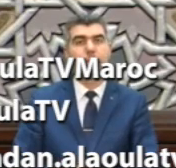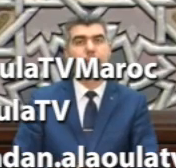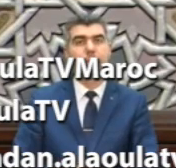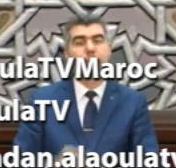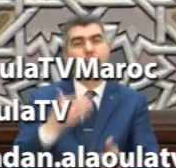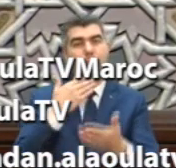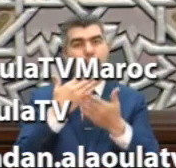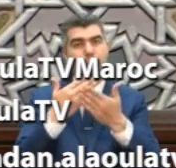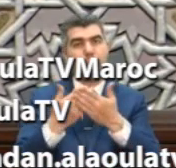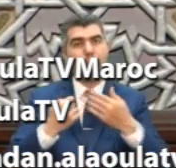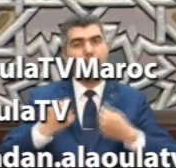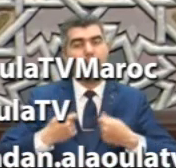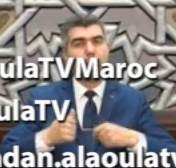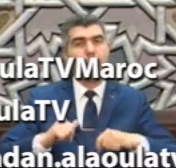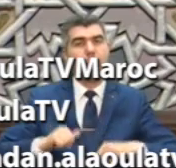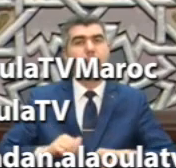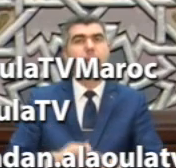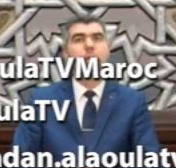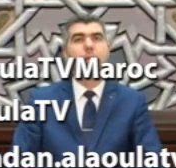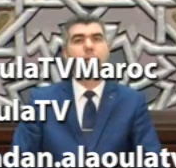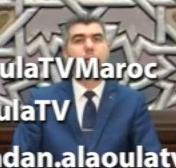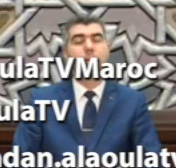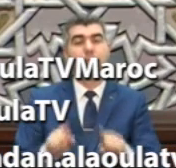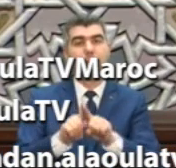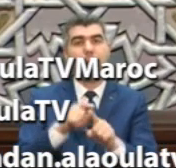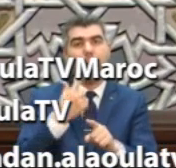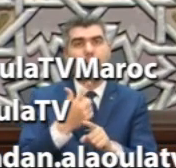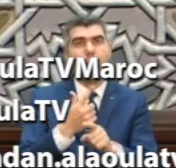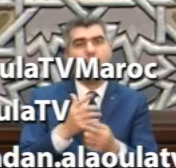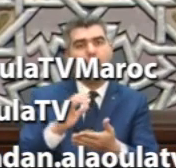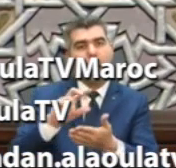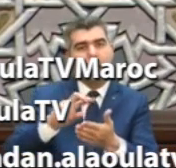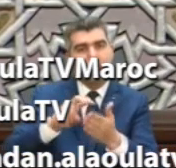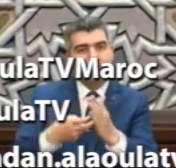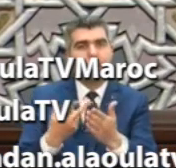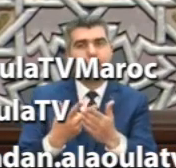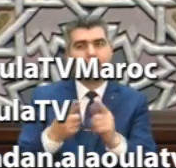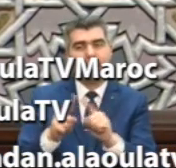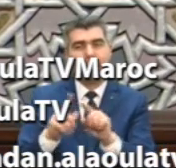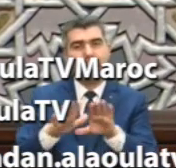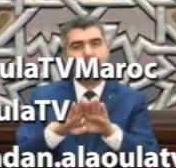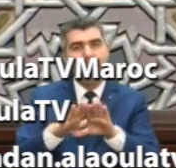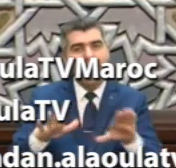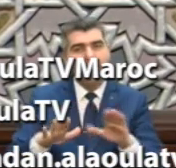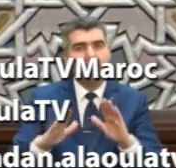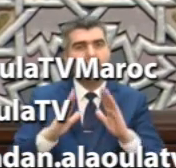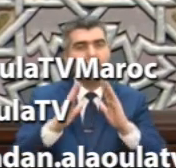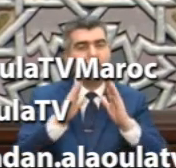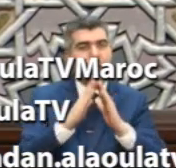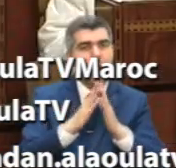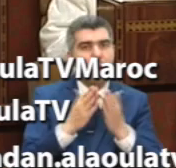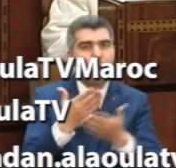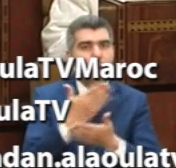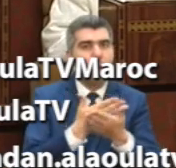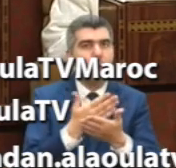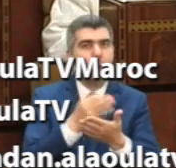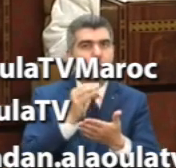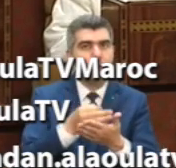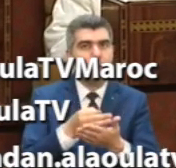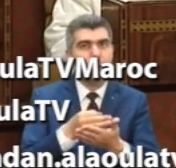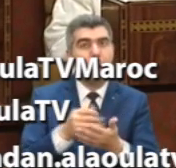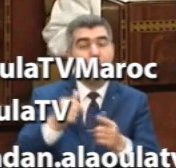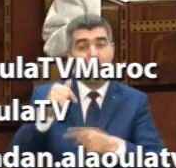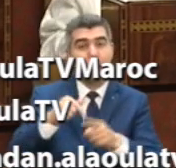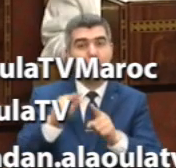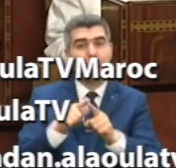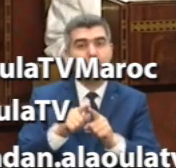رئيسة، السيد الوزير هذا الشيء ديال تبنضيت والاستيلاء على العقارات ديال الملك ما كاينش فقط غير في العقارات، موجود أيضا في